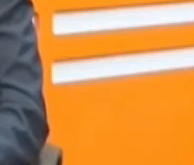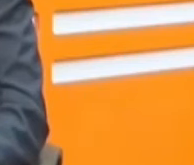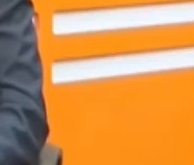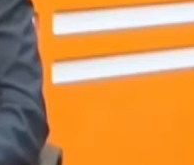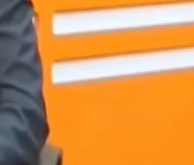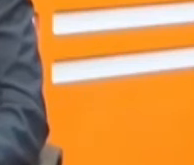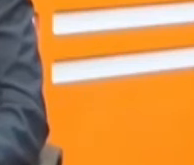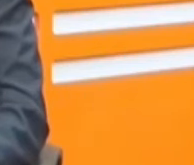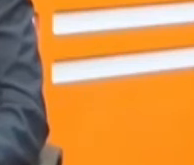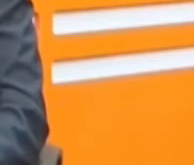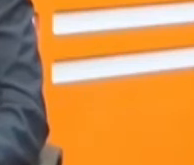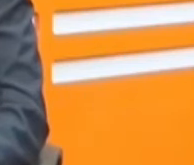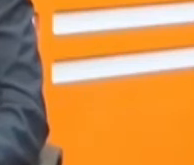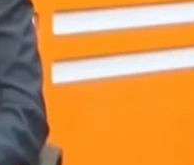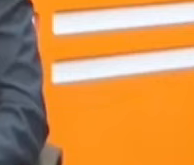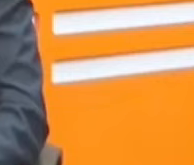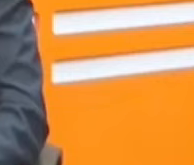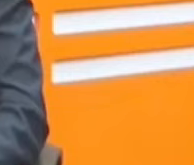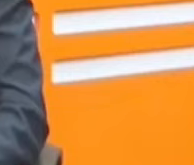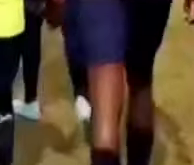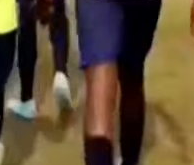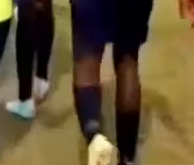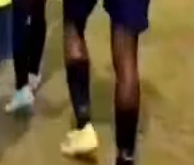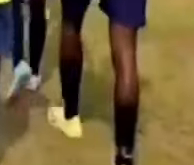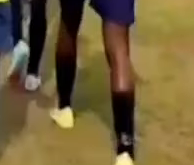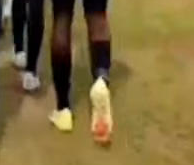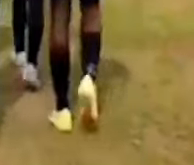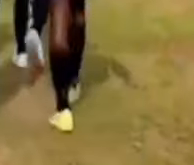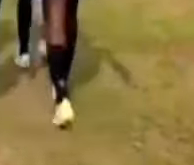Butambala teguwedde e Masaka.